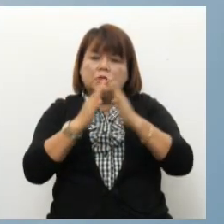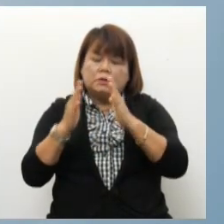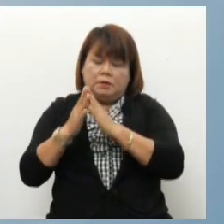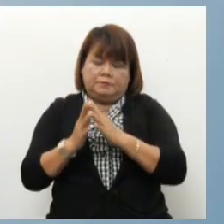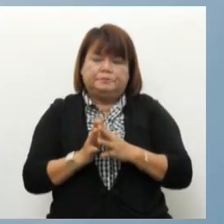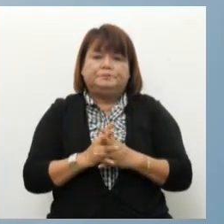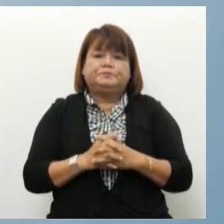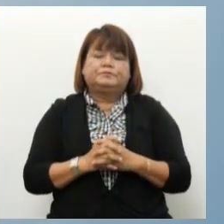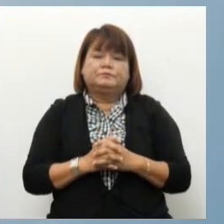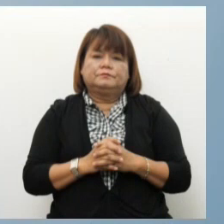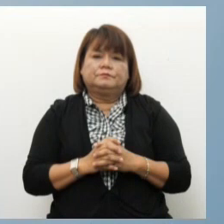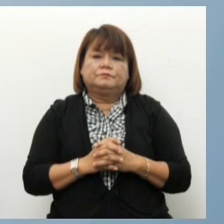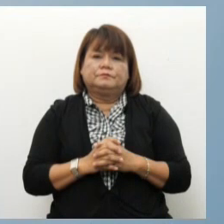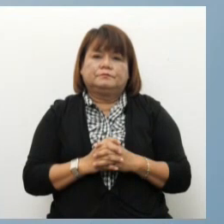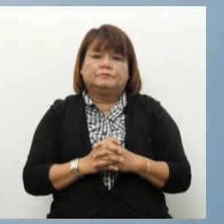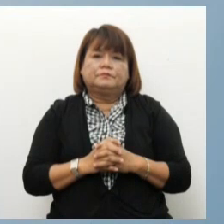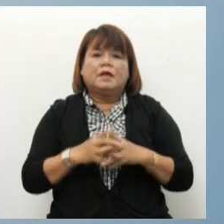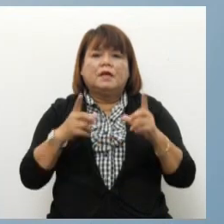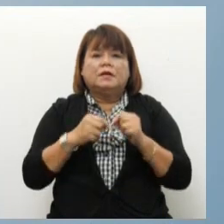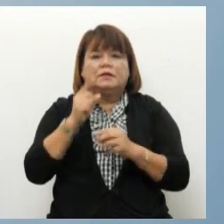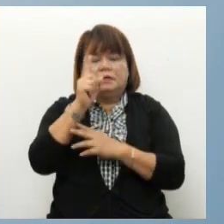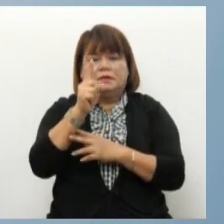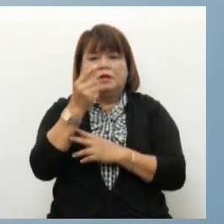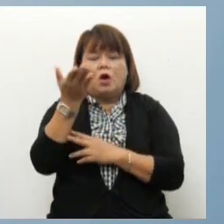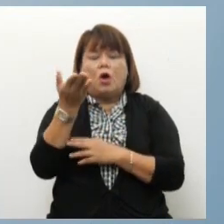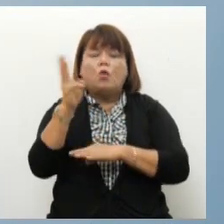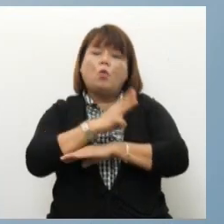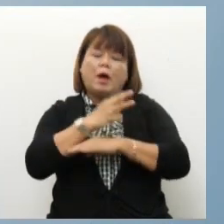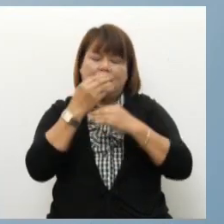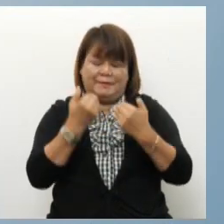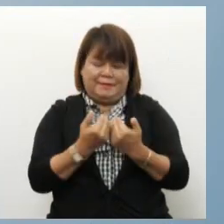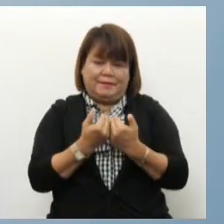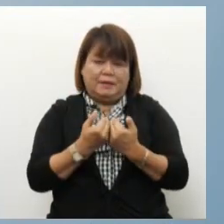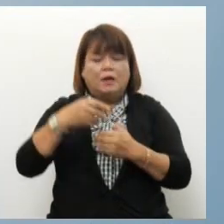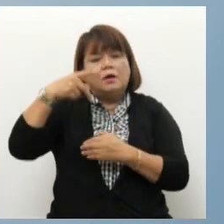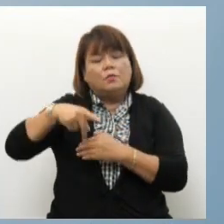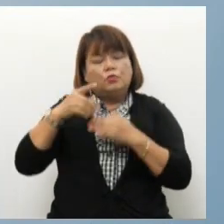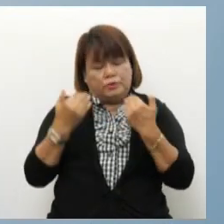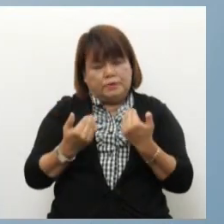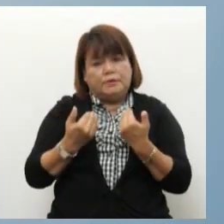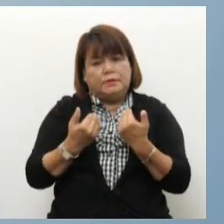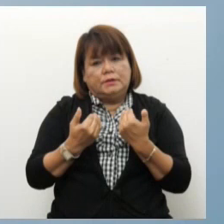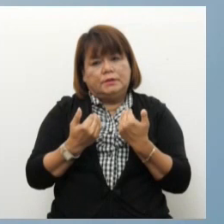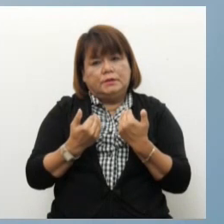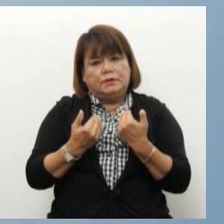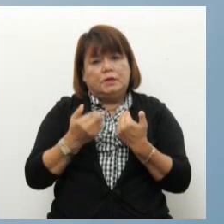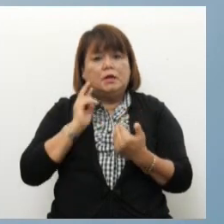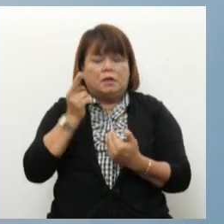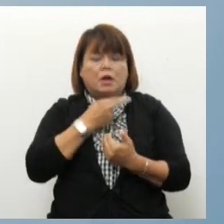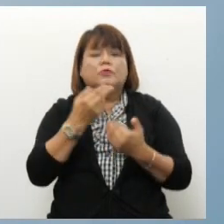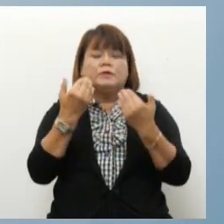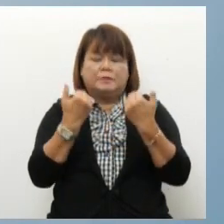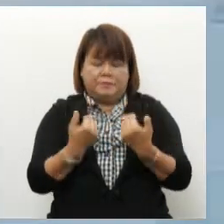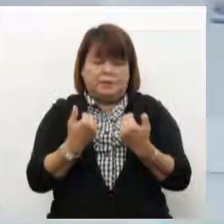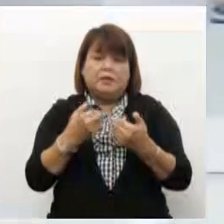ครับและอีกเรื่องนึงครับก็ขอวันนี้นะครับตั้งแต่พุธนี้เป็นต้นไปเนี่ยเราจะมีราย